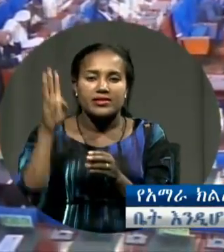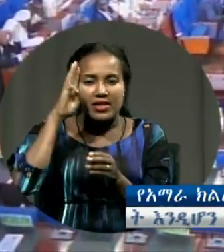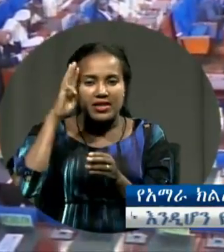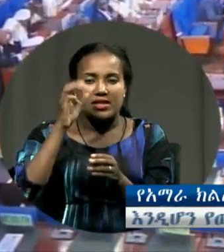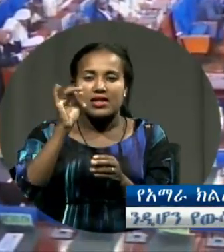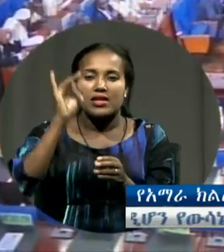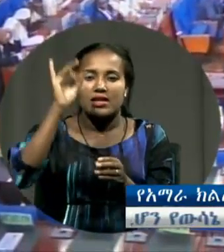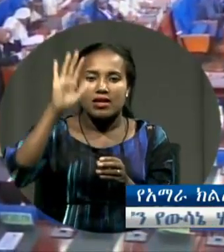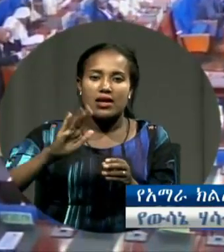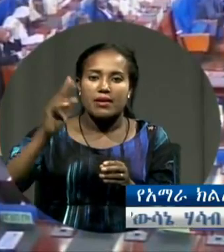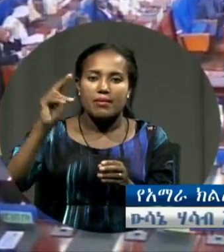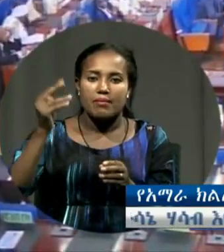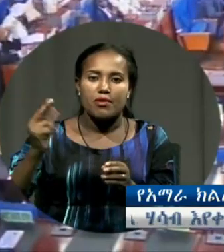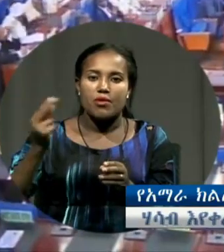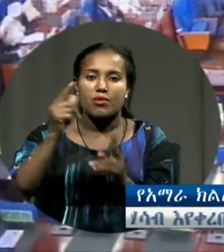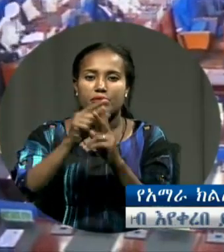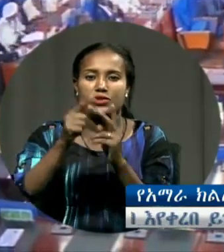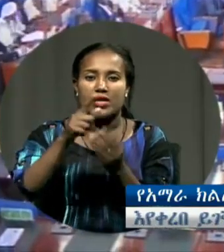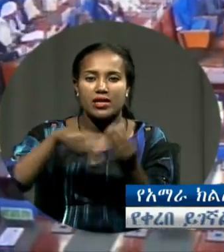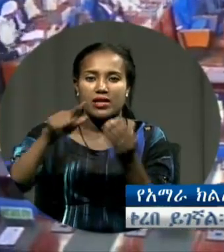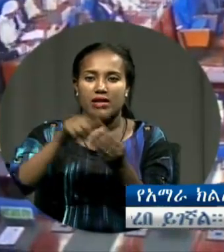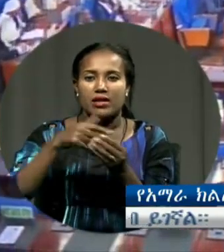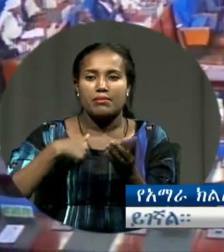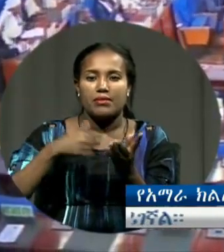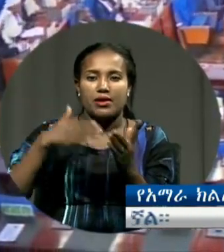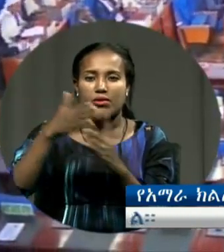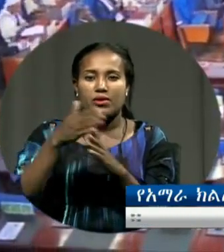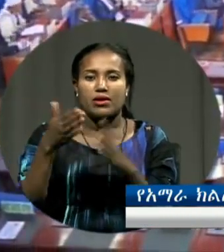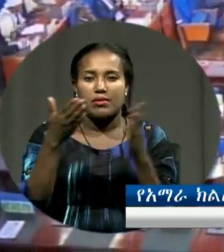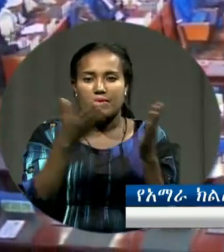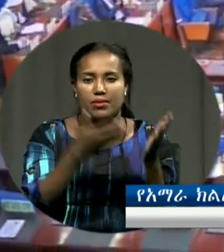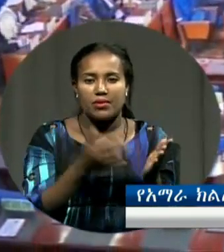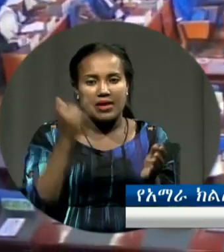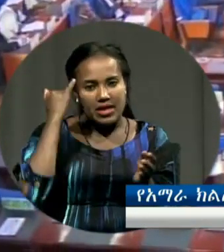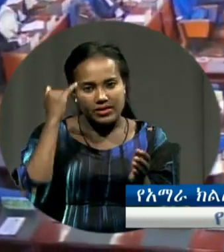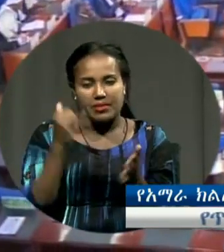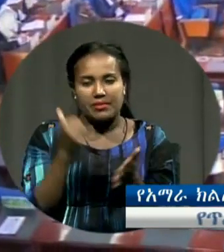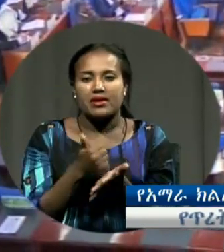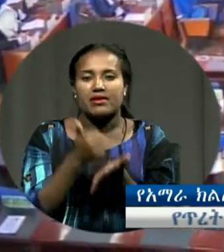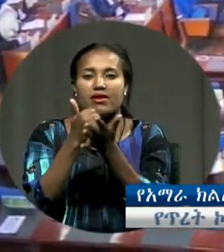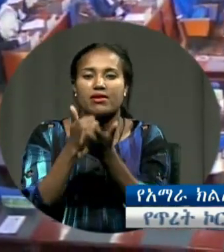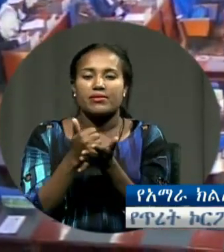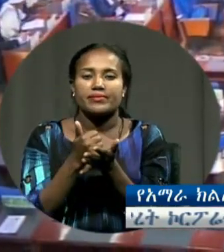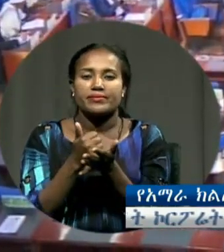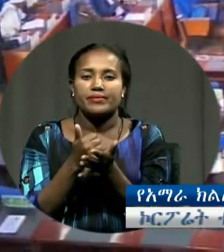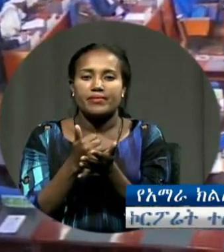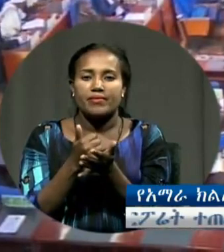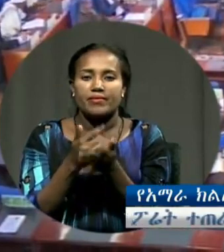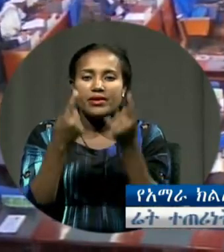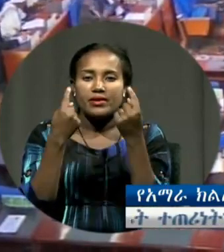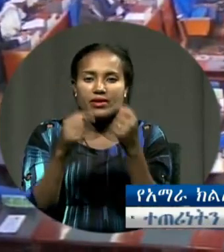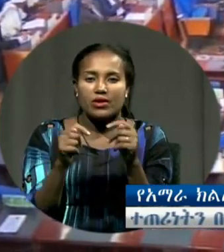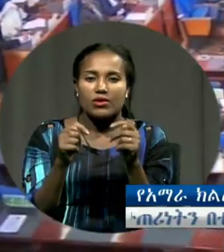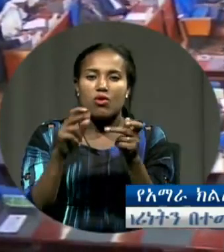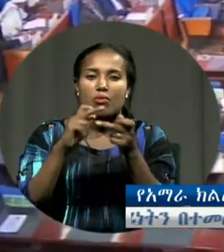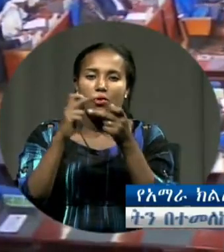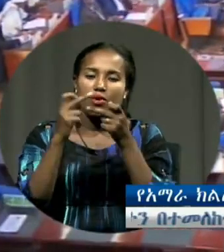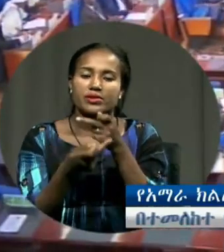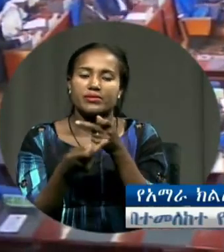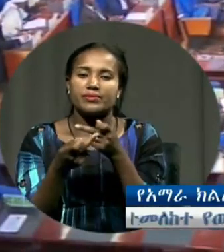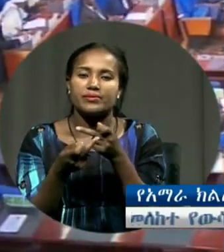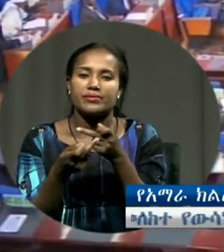ምርጫ ክልል ነው። በእኔም በኩል የቀረበውን ሀሳብ እደግፋለሁ። ጥረት ኮርፖሬሽን